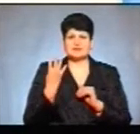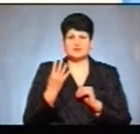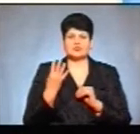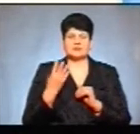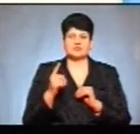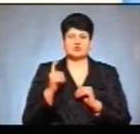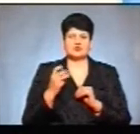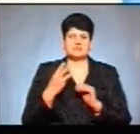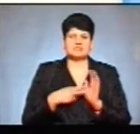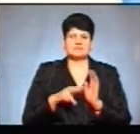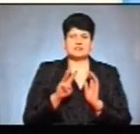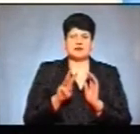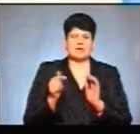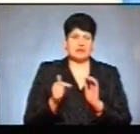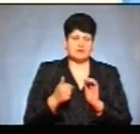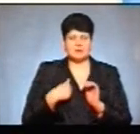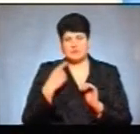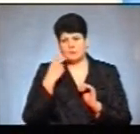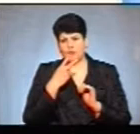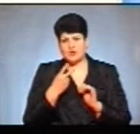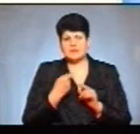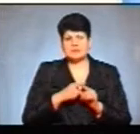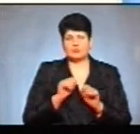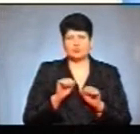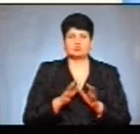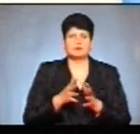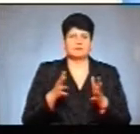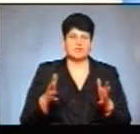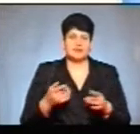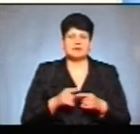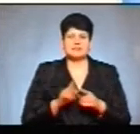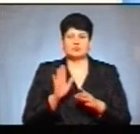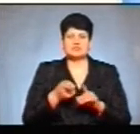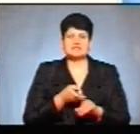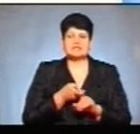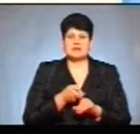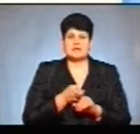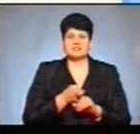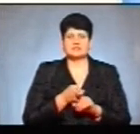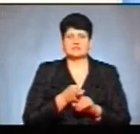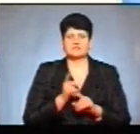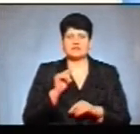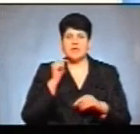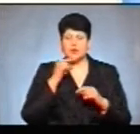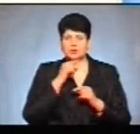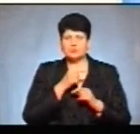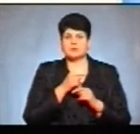4173 гривні. На мій погляд, вона могла бути і більшою. Але це буде залежати вже від економічної